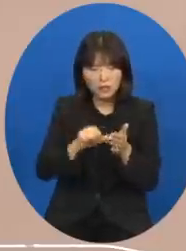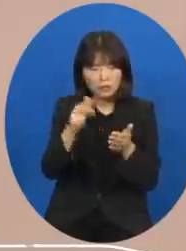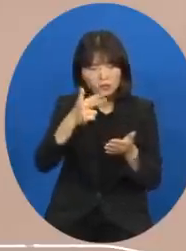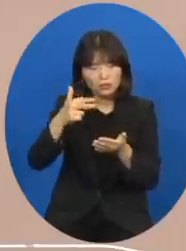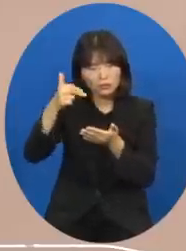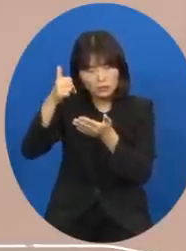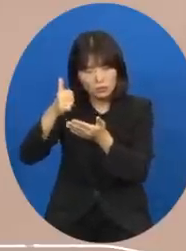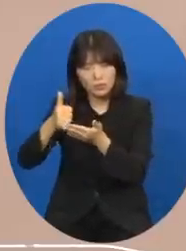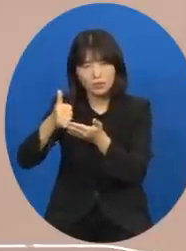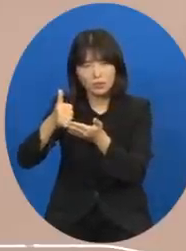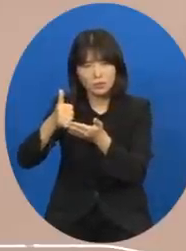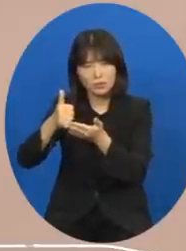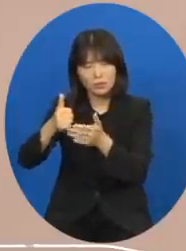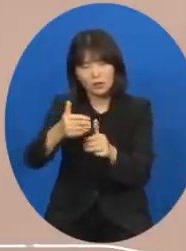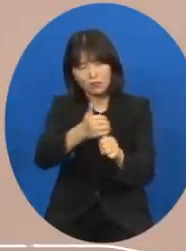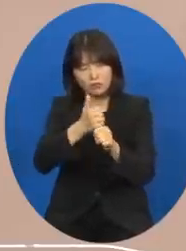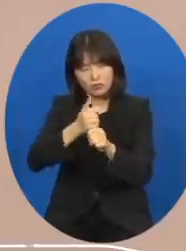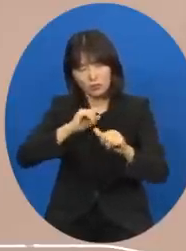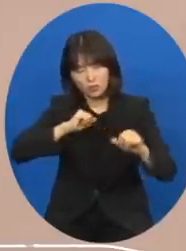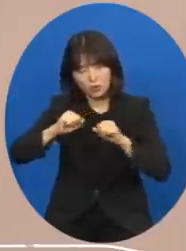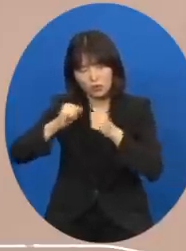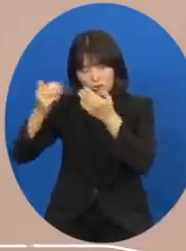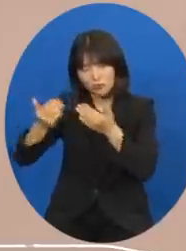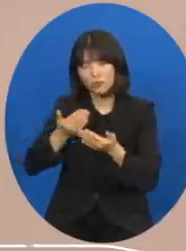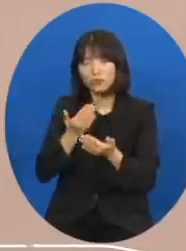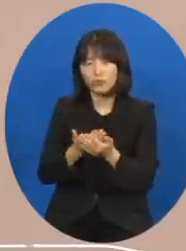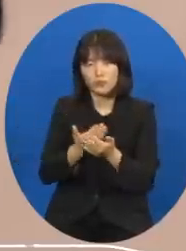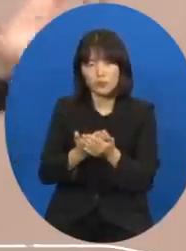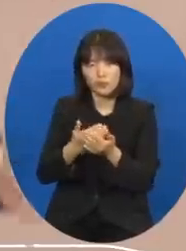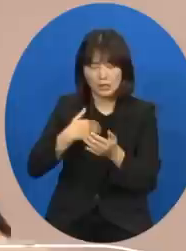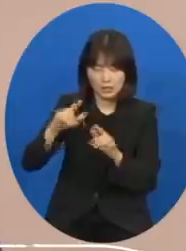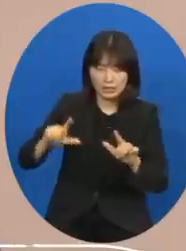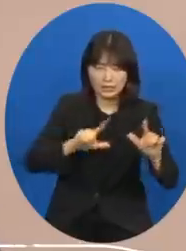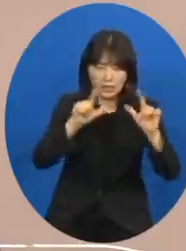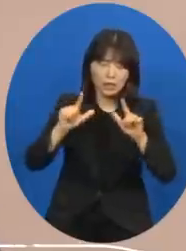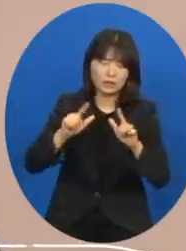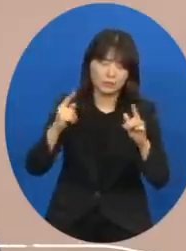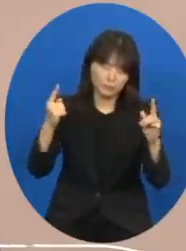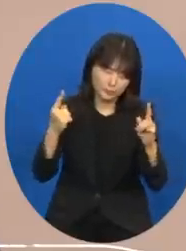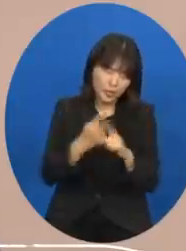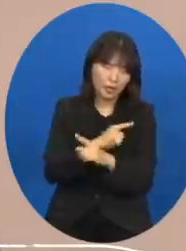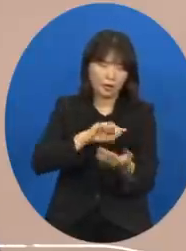좀 붙들고 역사해 주소서. 내 삶을 바꾸어 주소서.